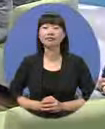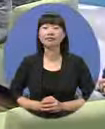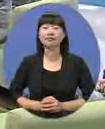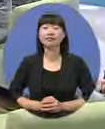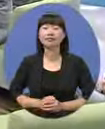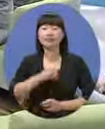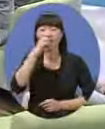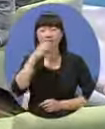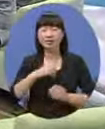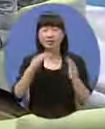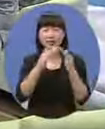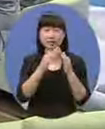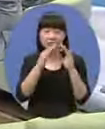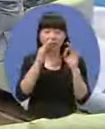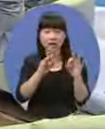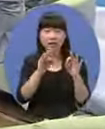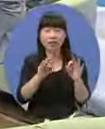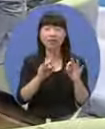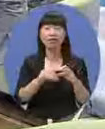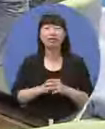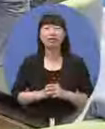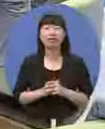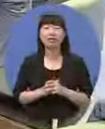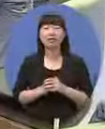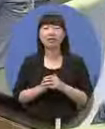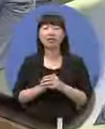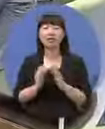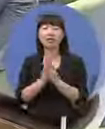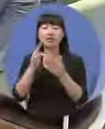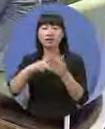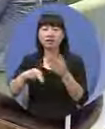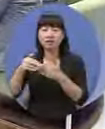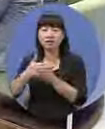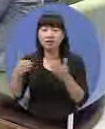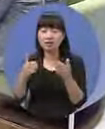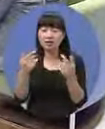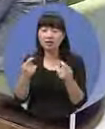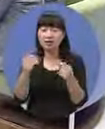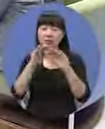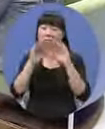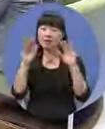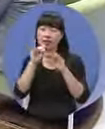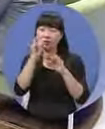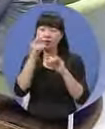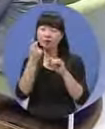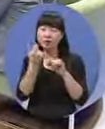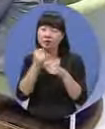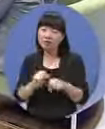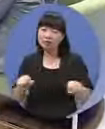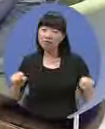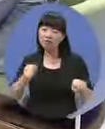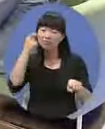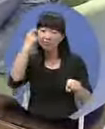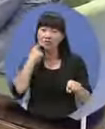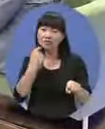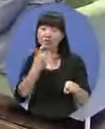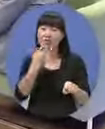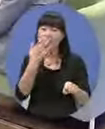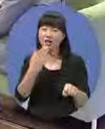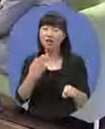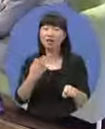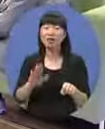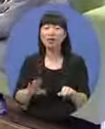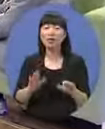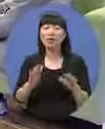아니 그냥 집이 무슨 그 독서실이요? 독서실을 조금 밝게 해놓고 조금 크게 늘려놓은 것 같은 그런 느낌이 영화에 들어요. 영화에